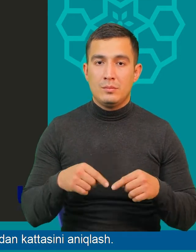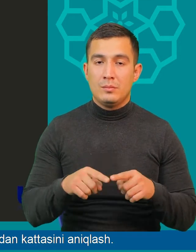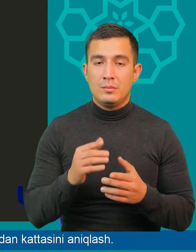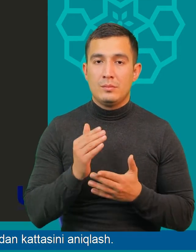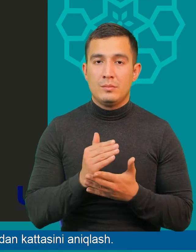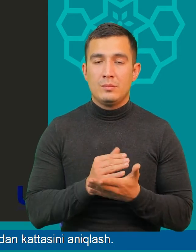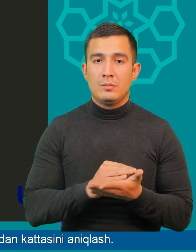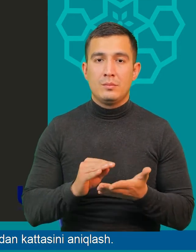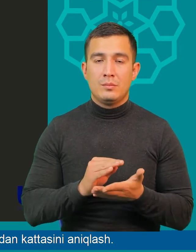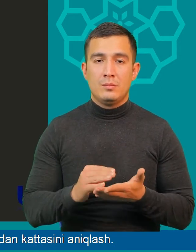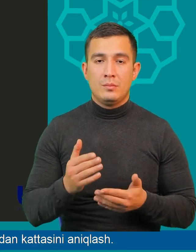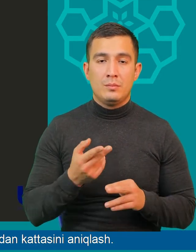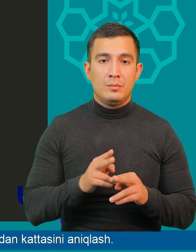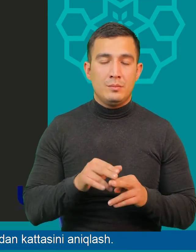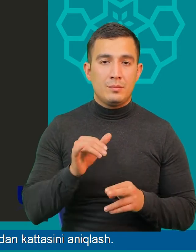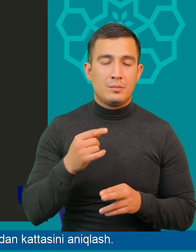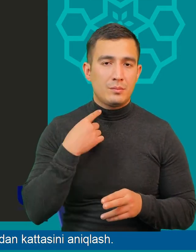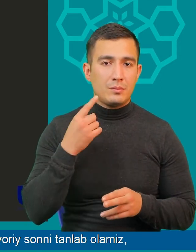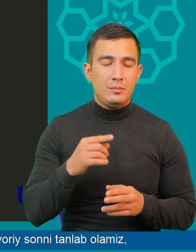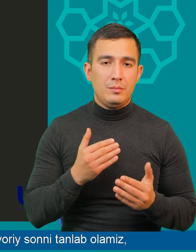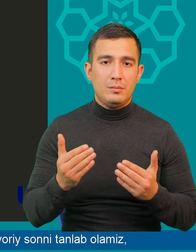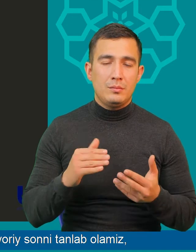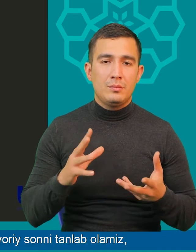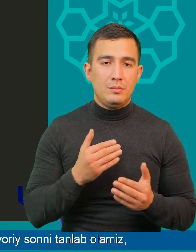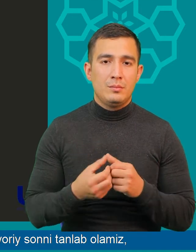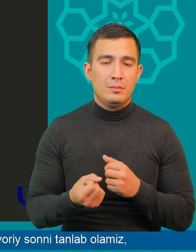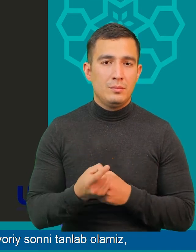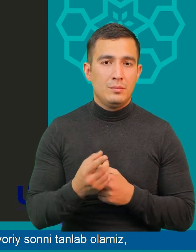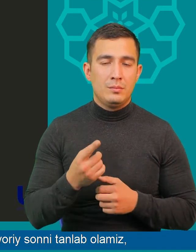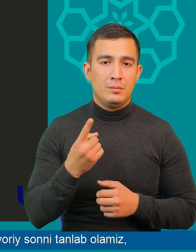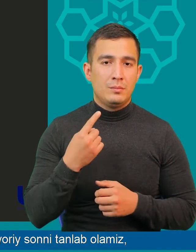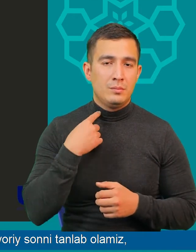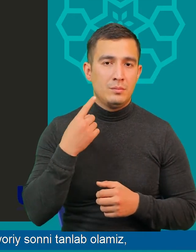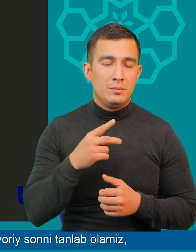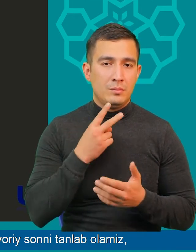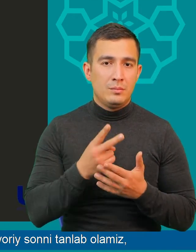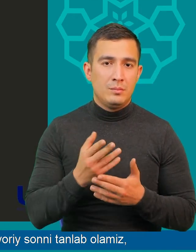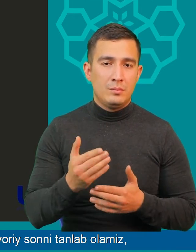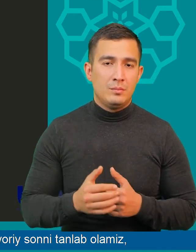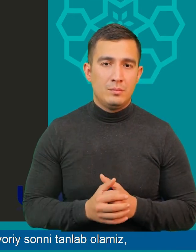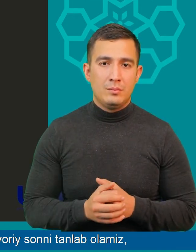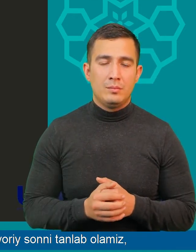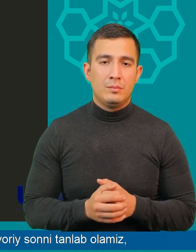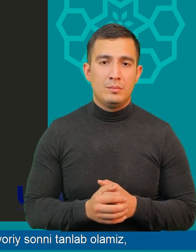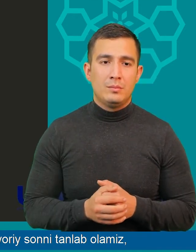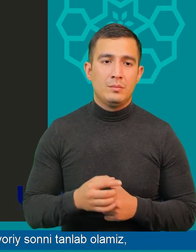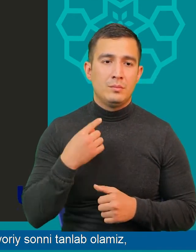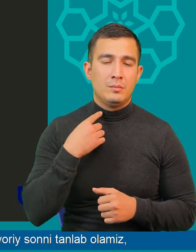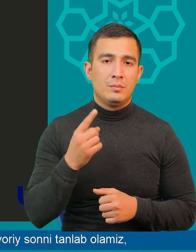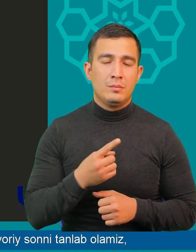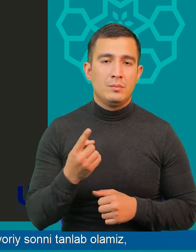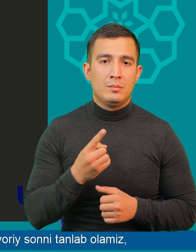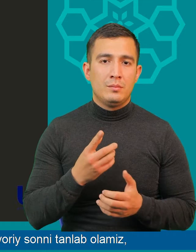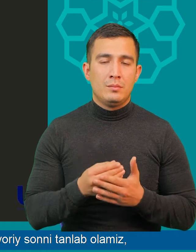2ta son berilgan, shu sonlardan kattasini aniqlash. Birinchi sonni e'lon qilaman. Son 1 va rand